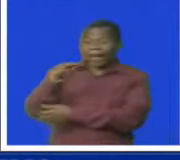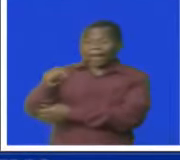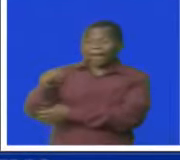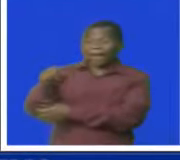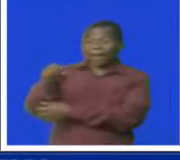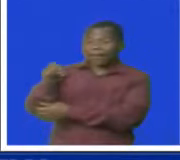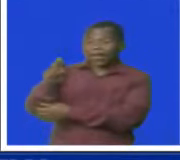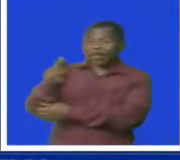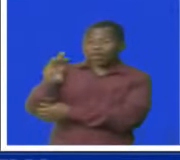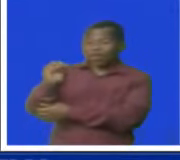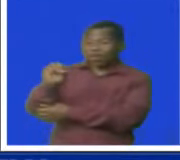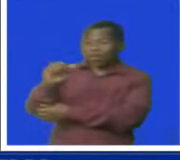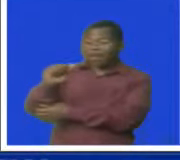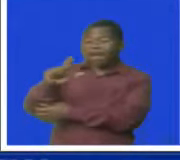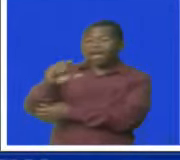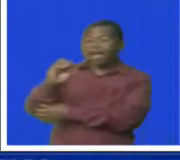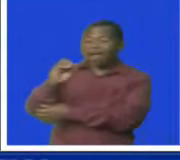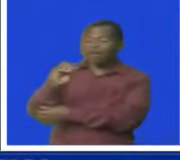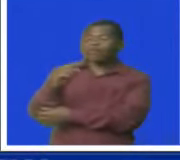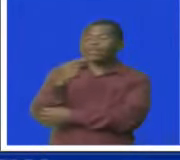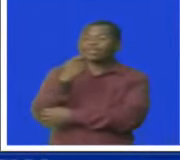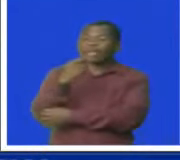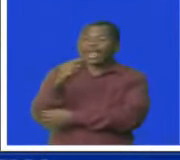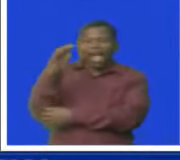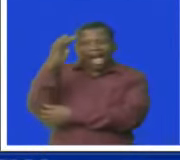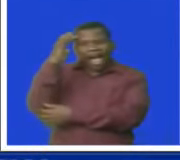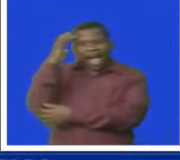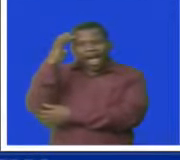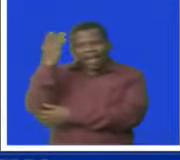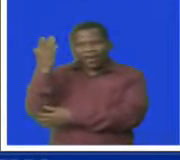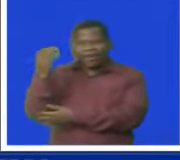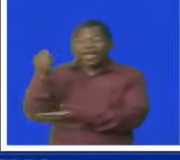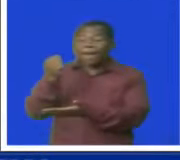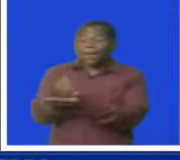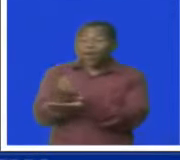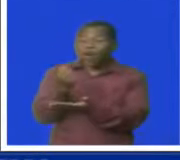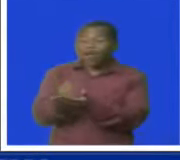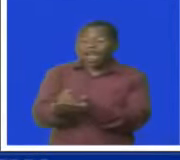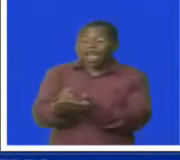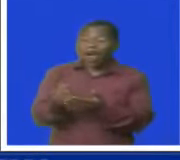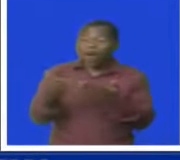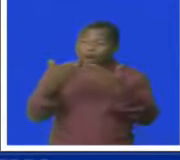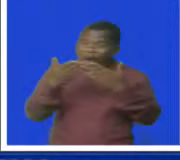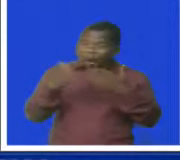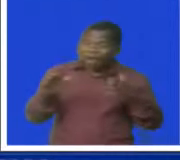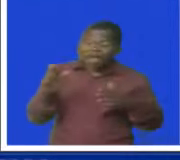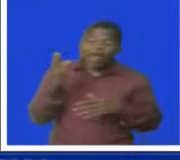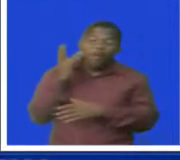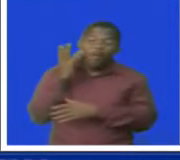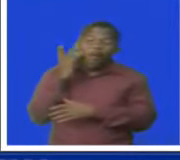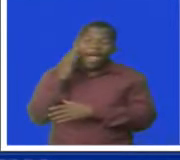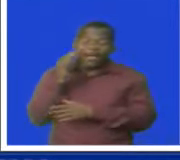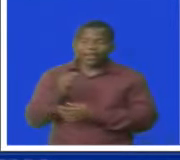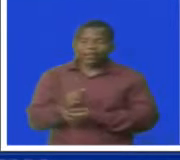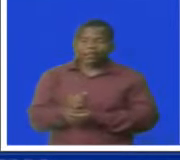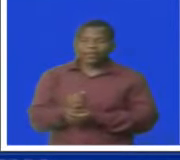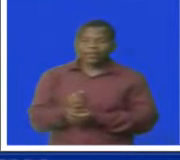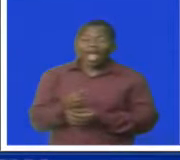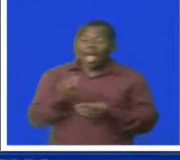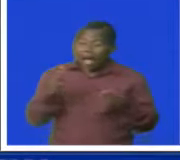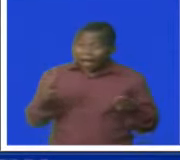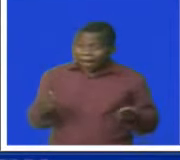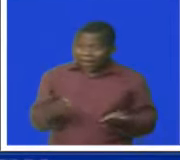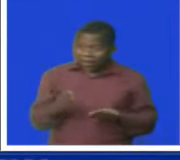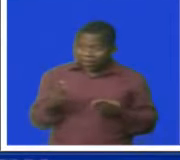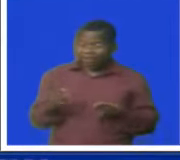nini. Kungako ke licela sive lisisebenzisa leligede kuthi sisebenzise ligede lakumahamba. Umaloke uthi